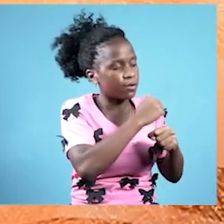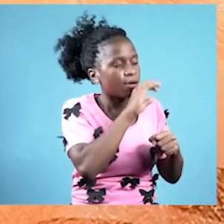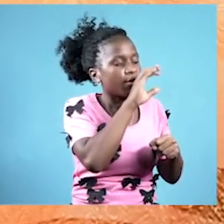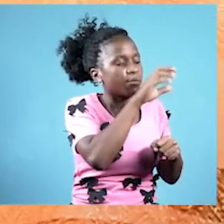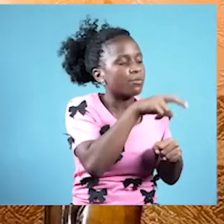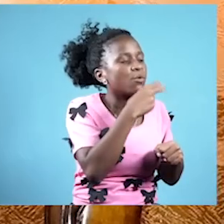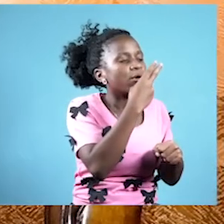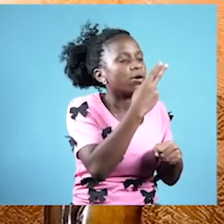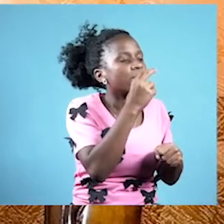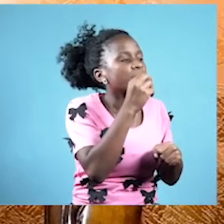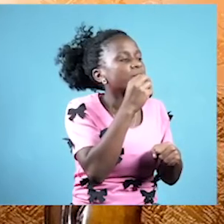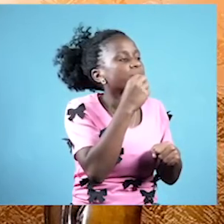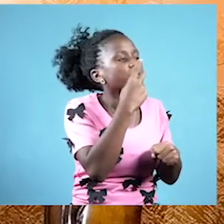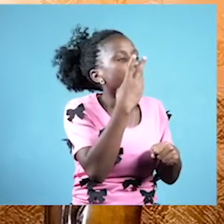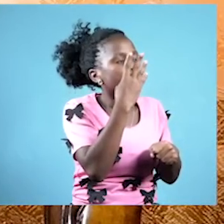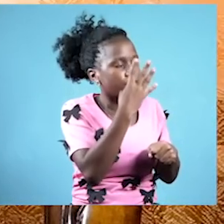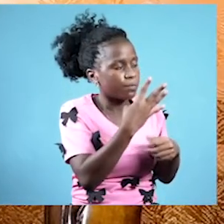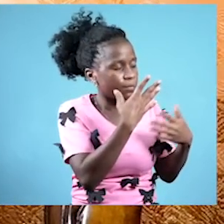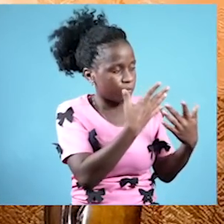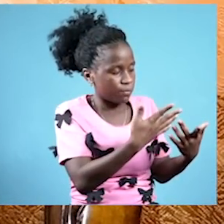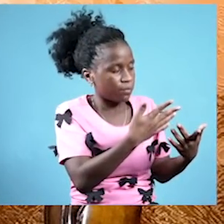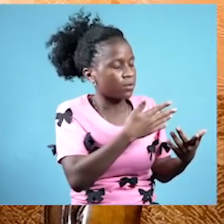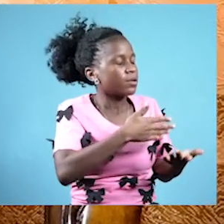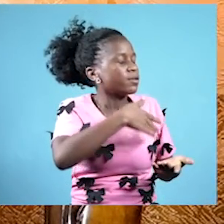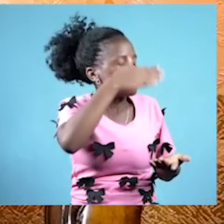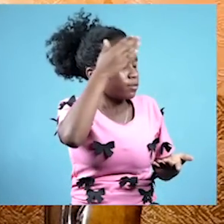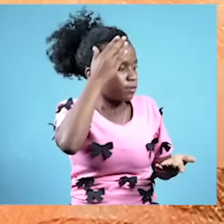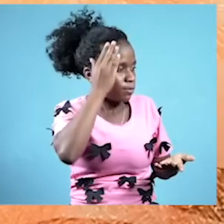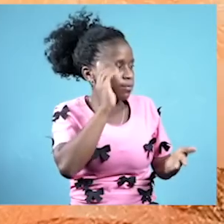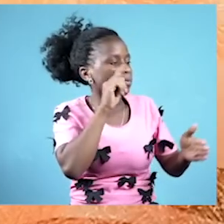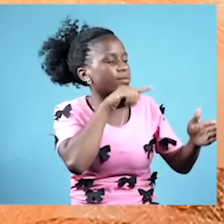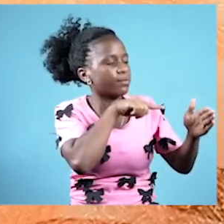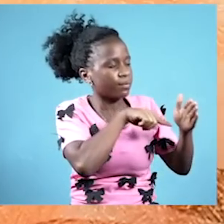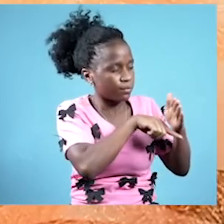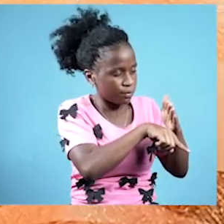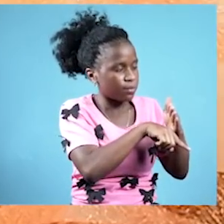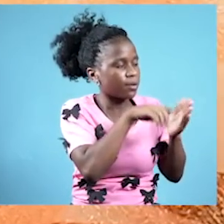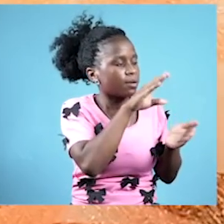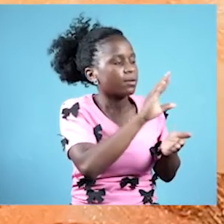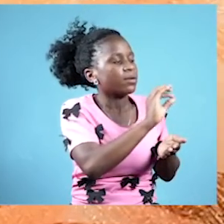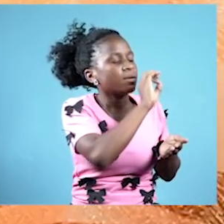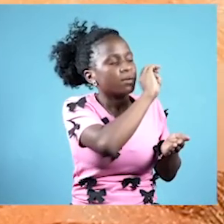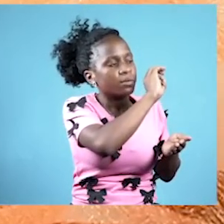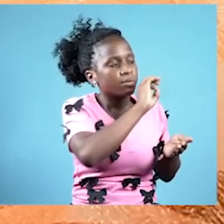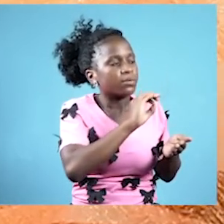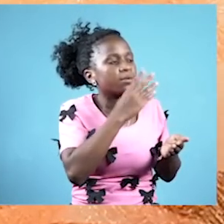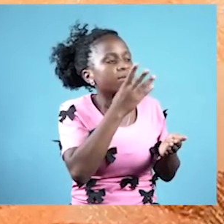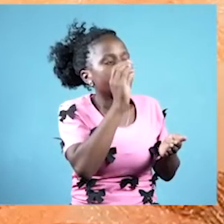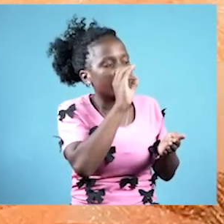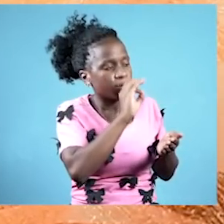kiwanda hiki kikasimama tangu mwaka 2012. Tangu mwaka 2012 serikali ikiwa na hisa ndani